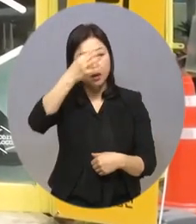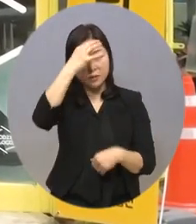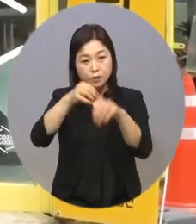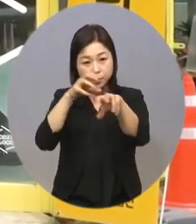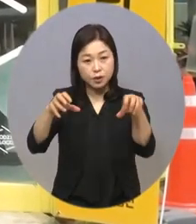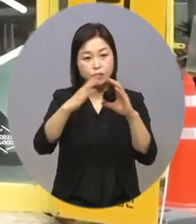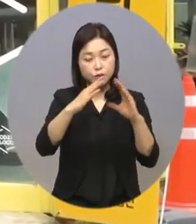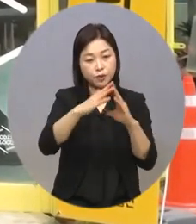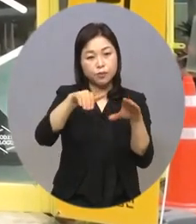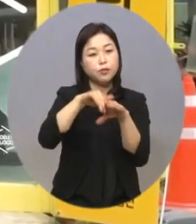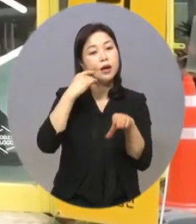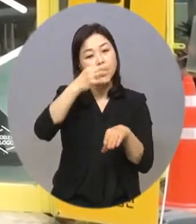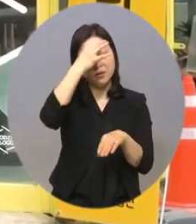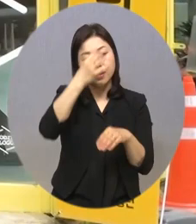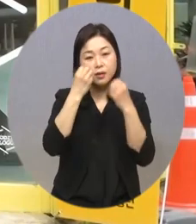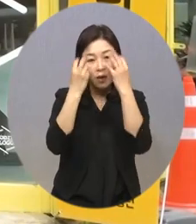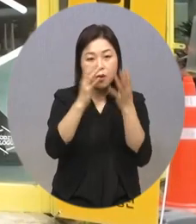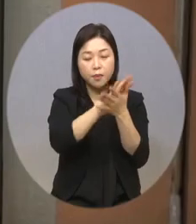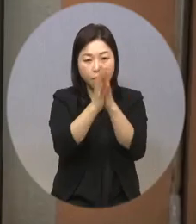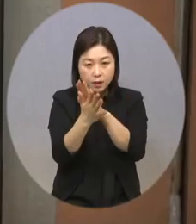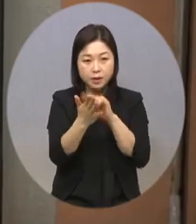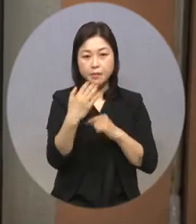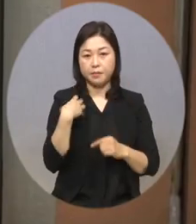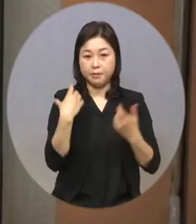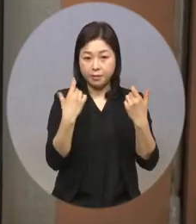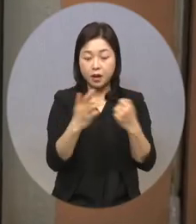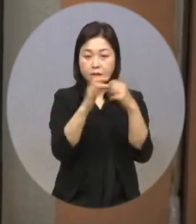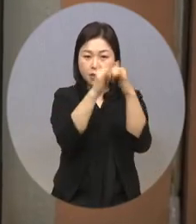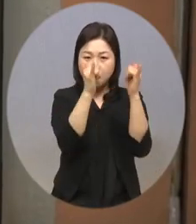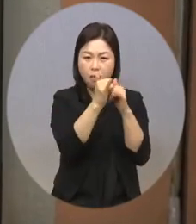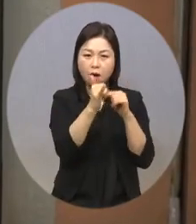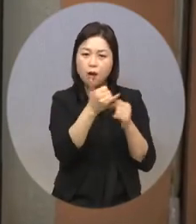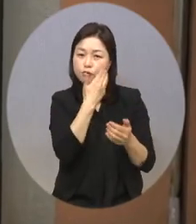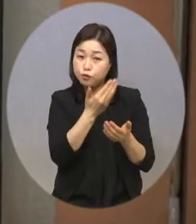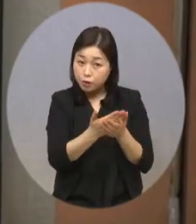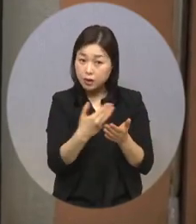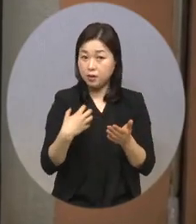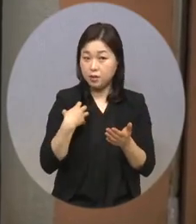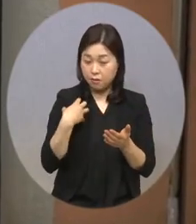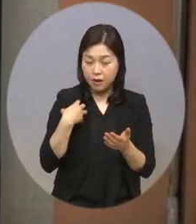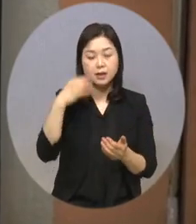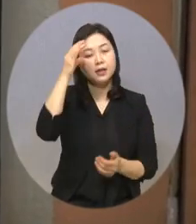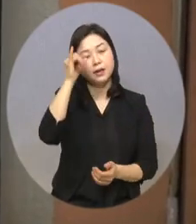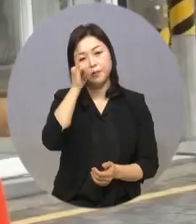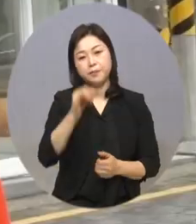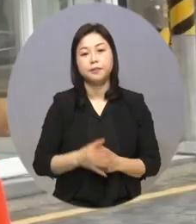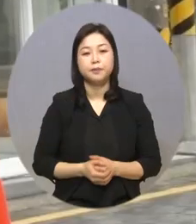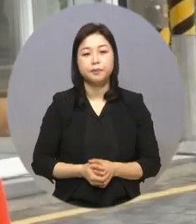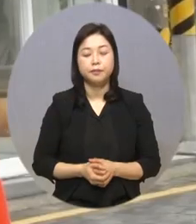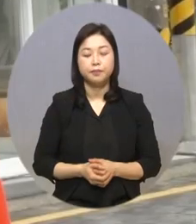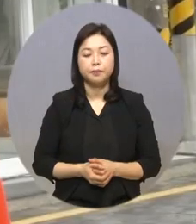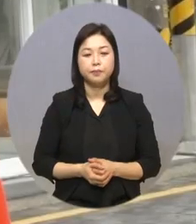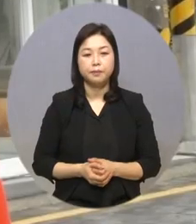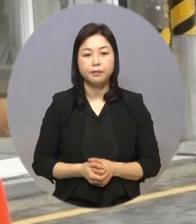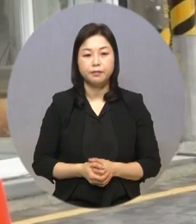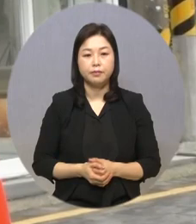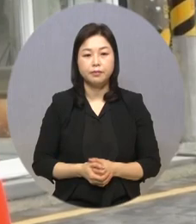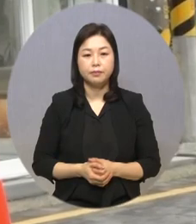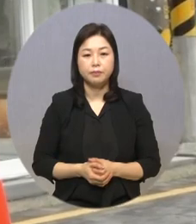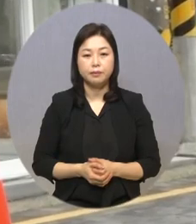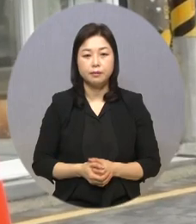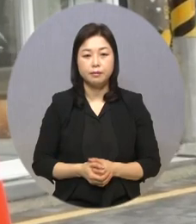전주의 문화예술의 새로운 변화를 이끌어가며 사회적 가치 실현에 큰 도움이 되길 기대합니다. 복지TV